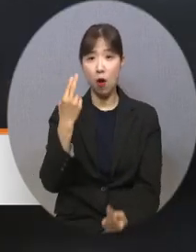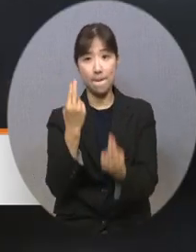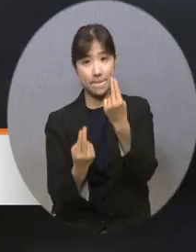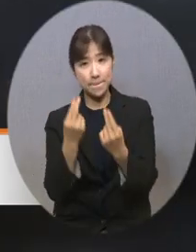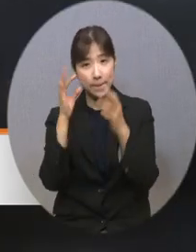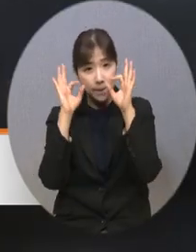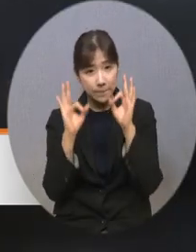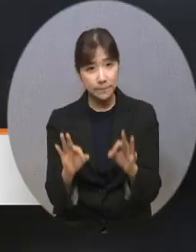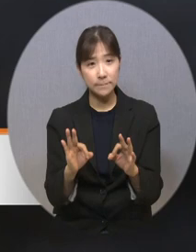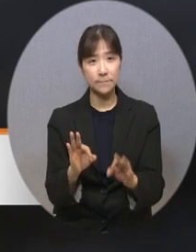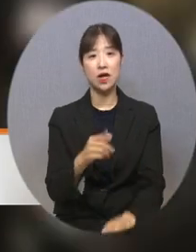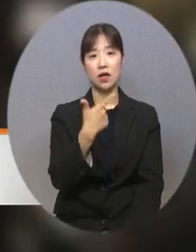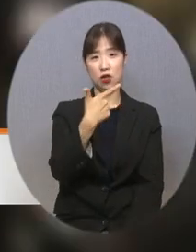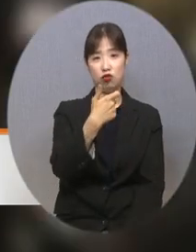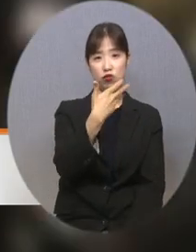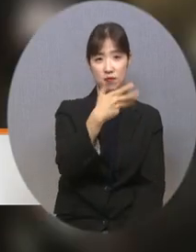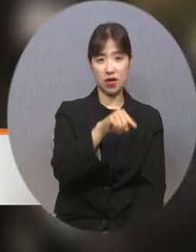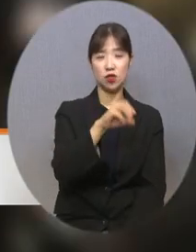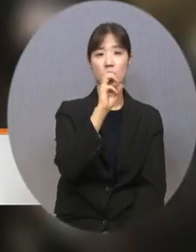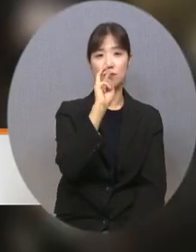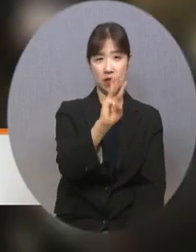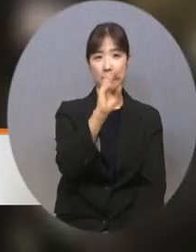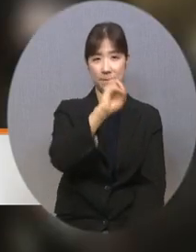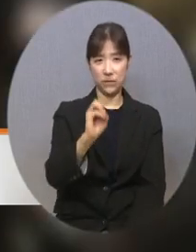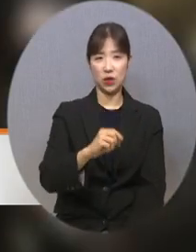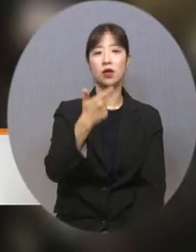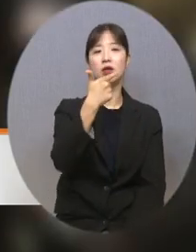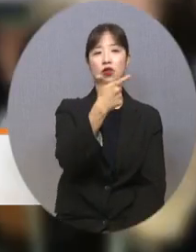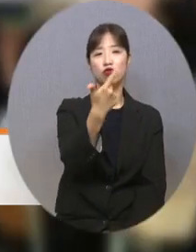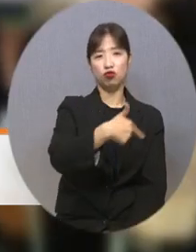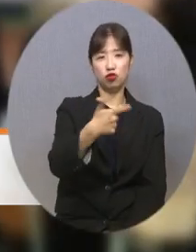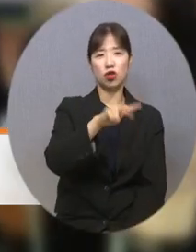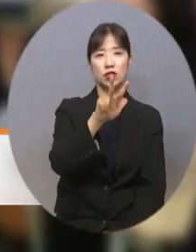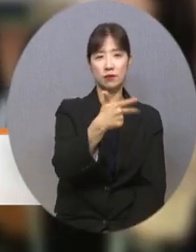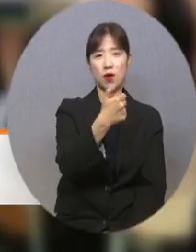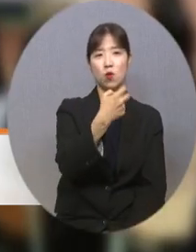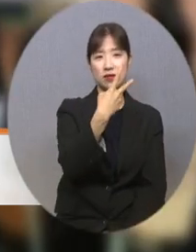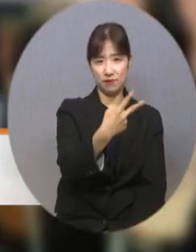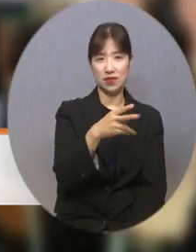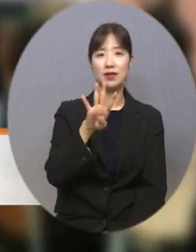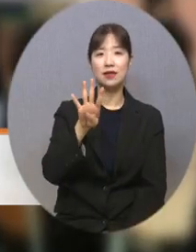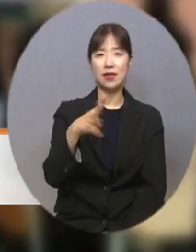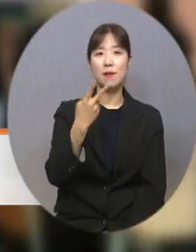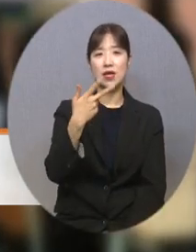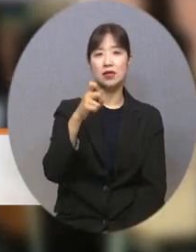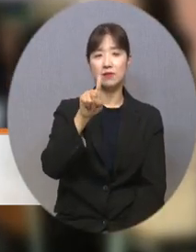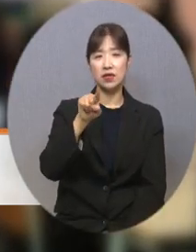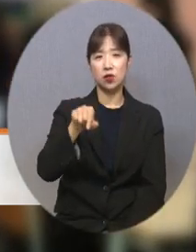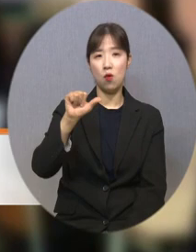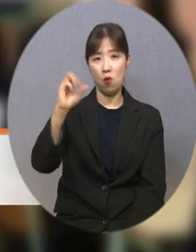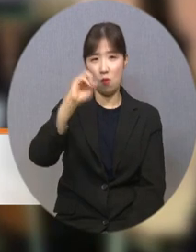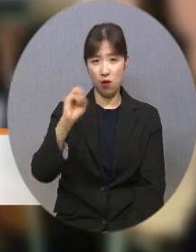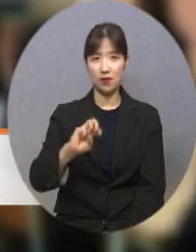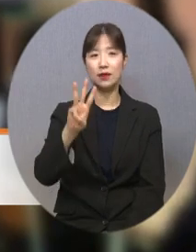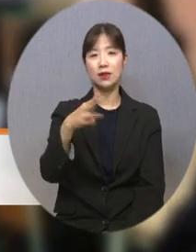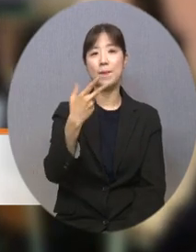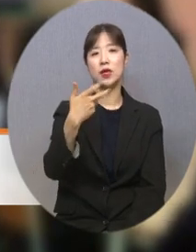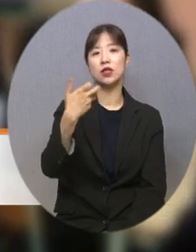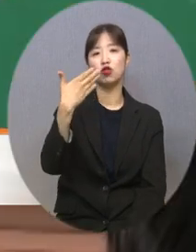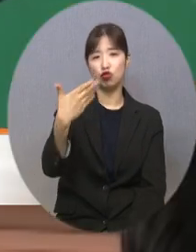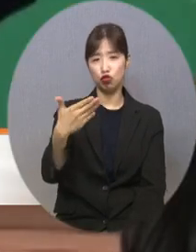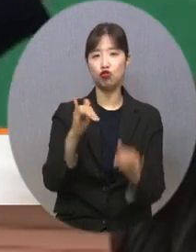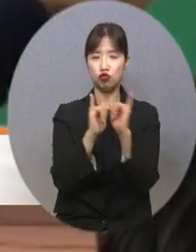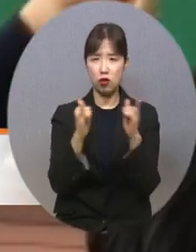각각 68.3% 인 6752 명 470 1.5% 인 379 명